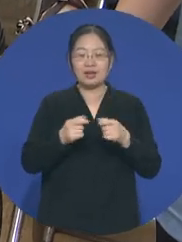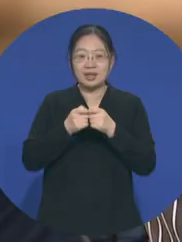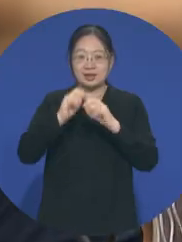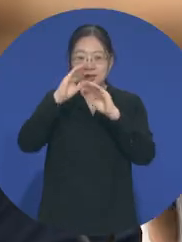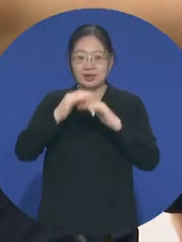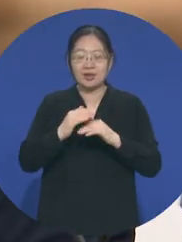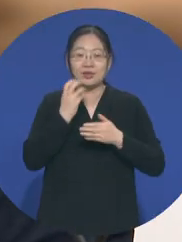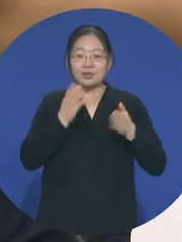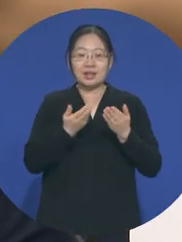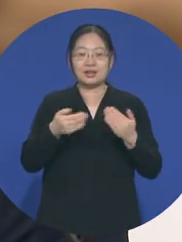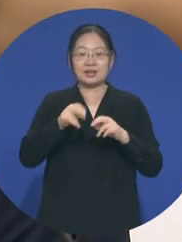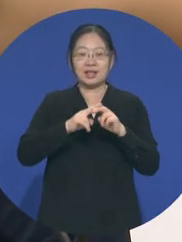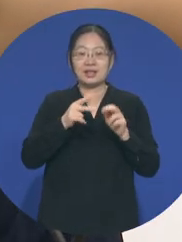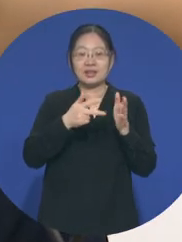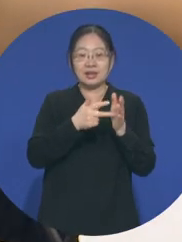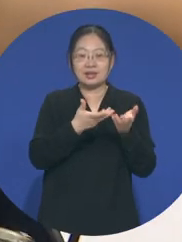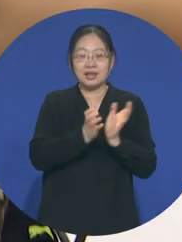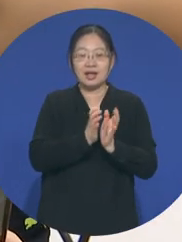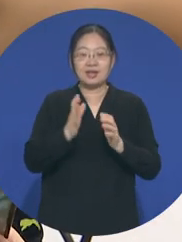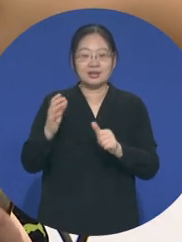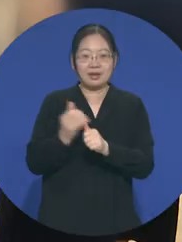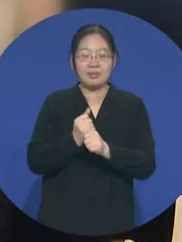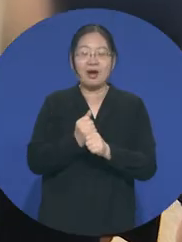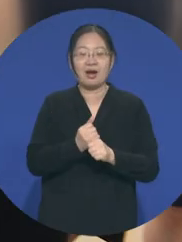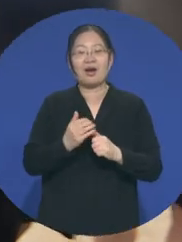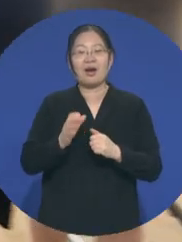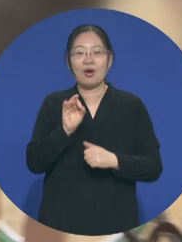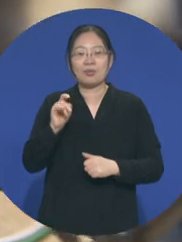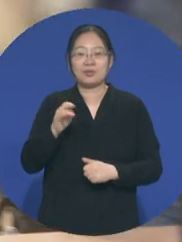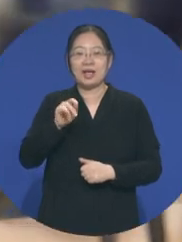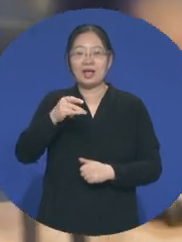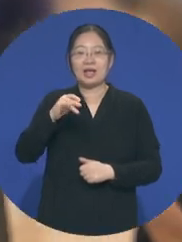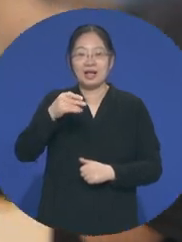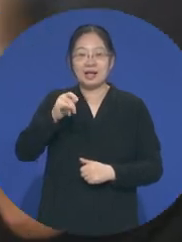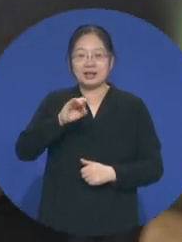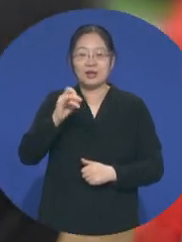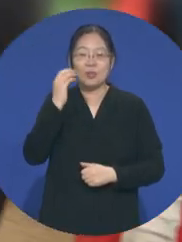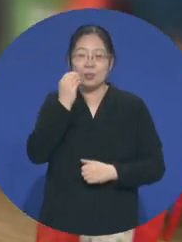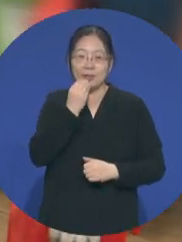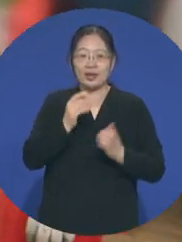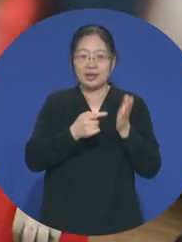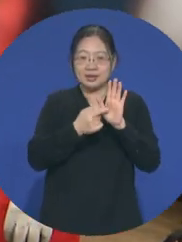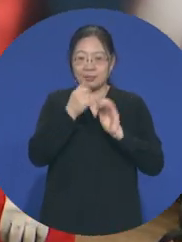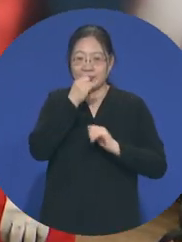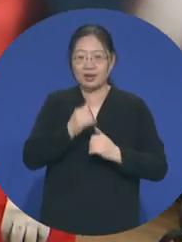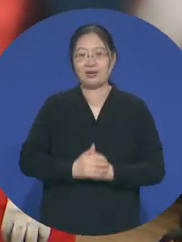자세한 사항은 경기도 일자리재단 자바바 어플라이 홈페이지에서 확인할 수 있습니다.